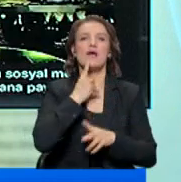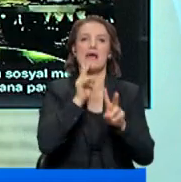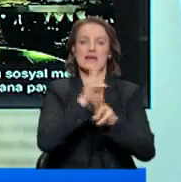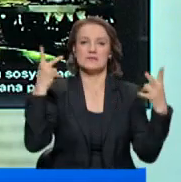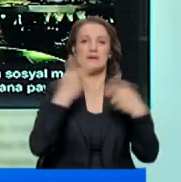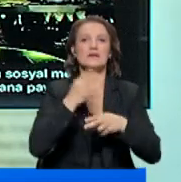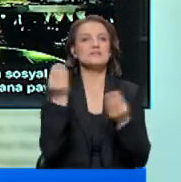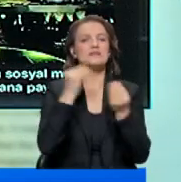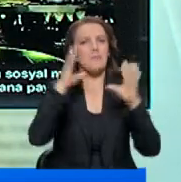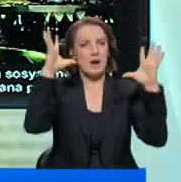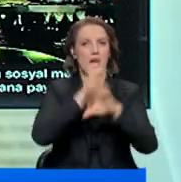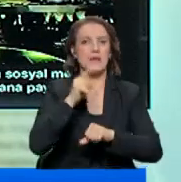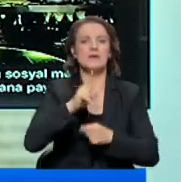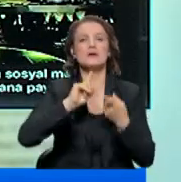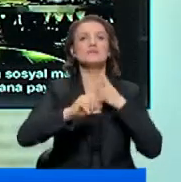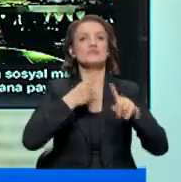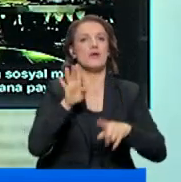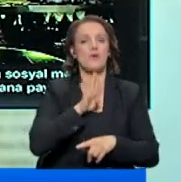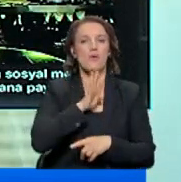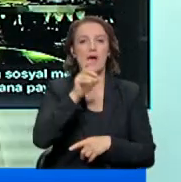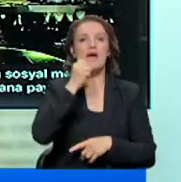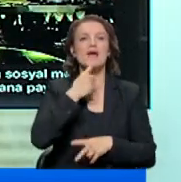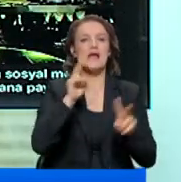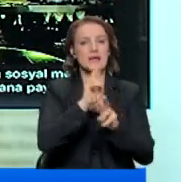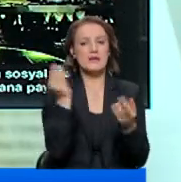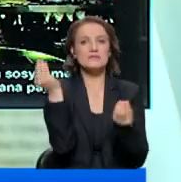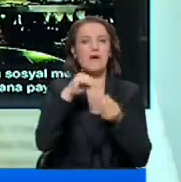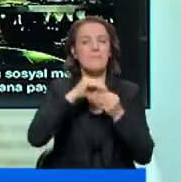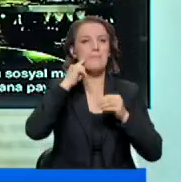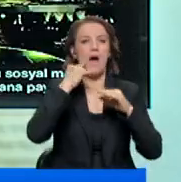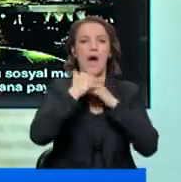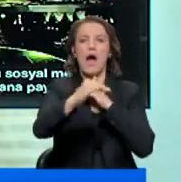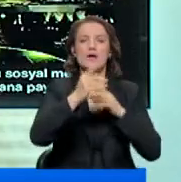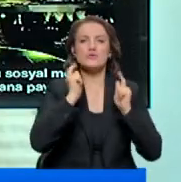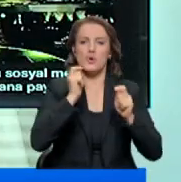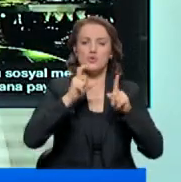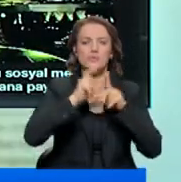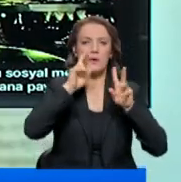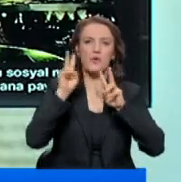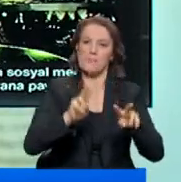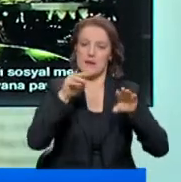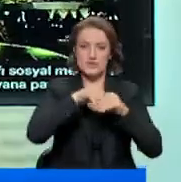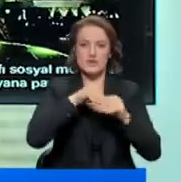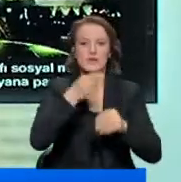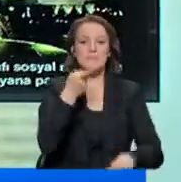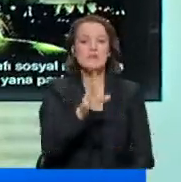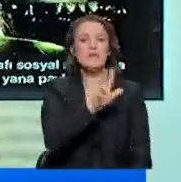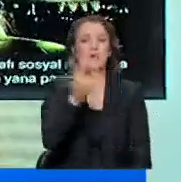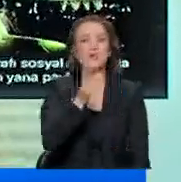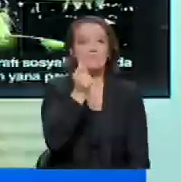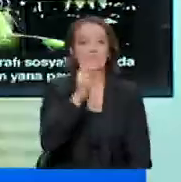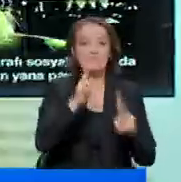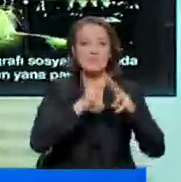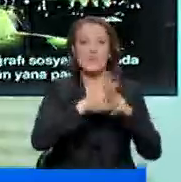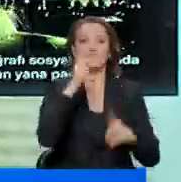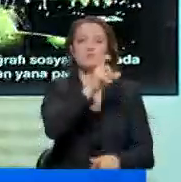karanlığı. Kılıçdaroğlu, elektriğe yapılan fahiş zammın halkı nasıl mağdur ettiğini göstermek için 1030 liralık faturasını